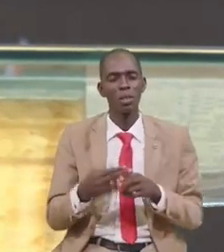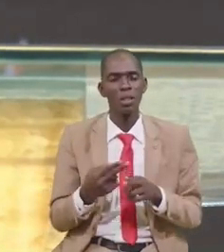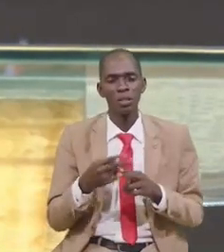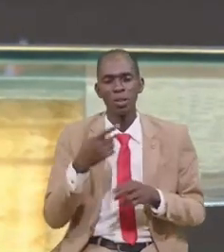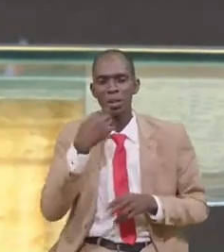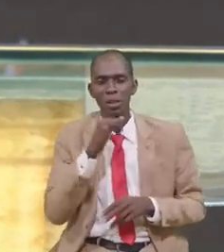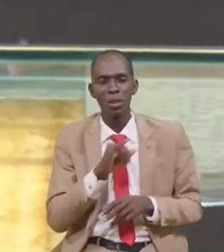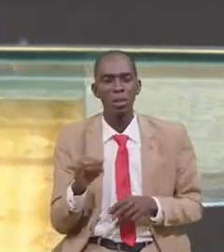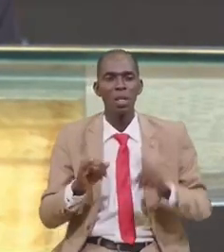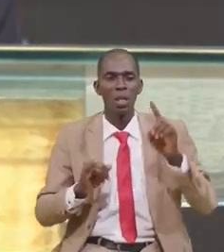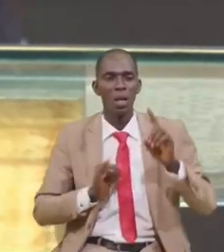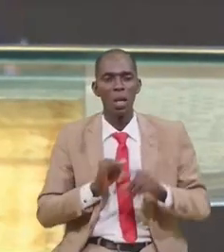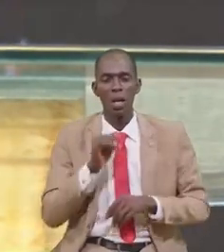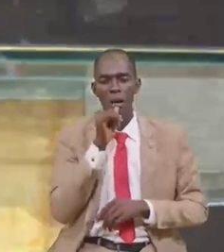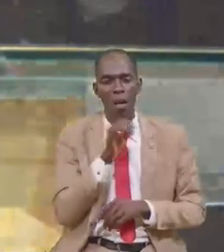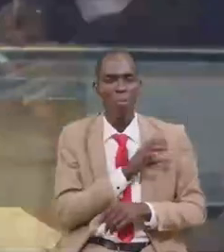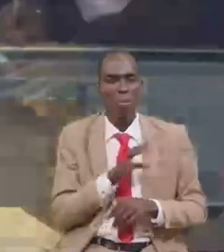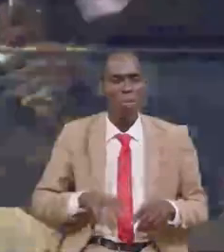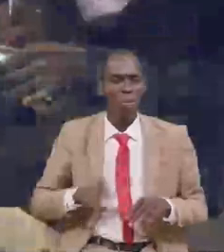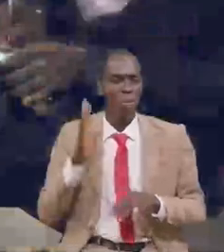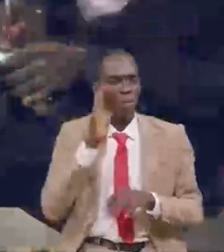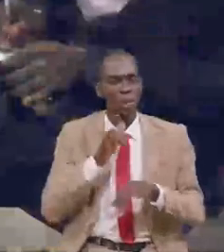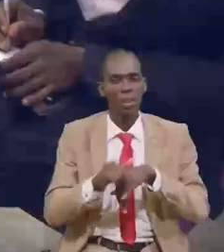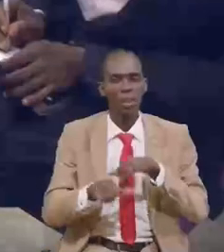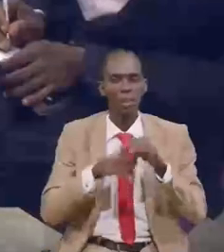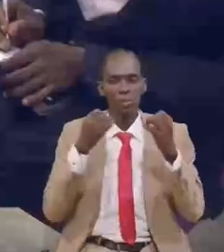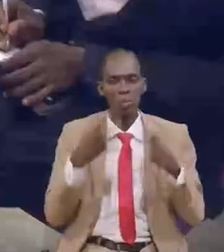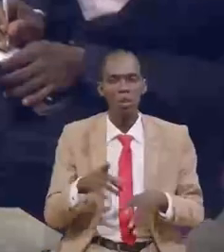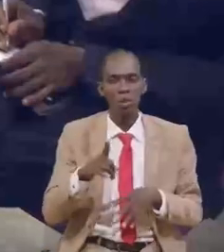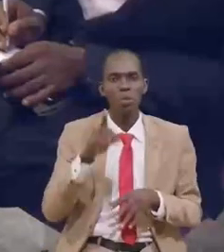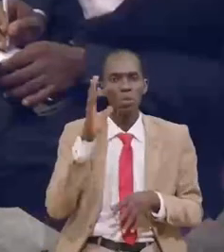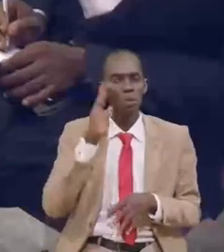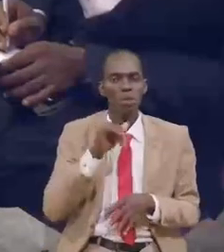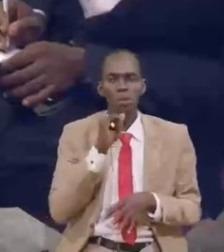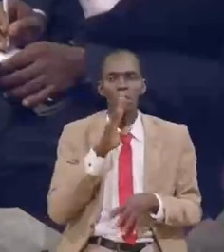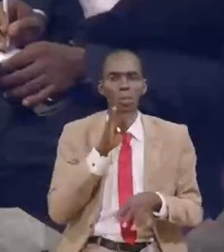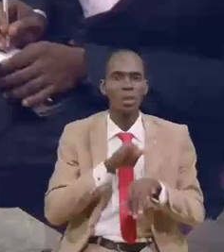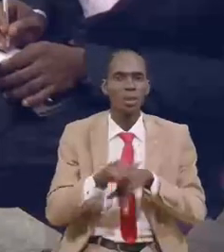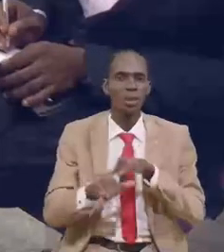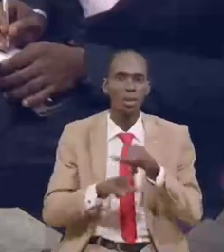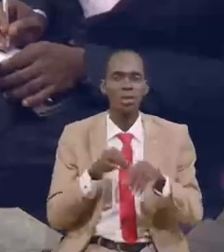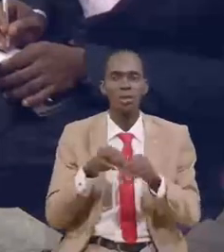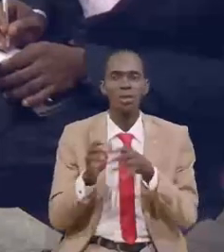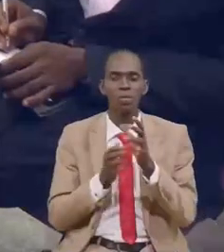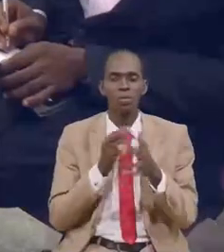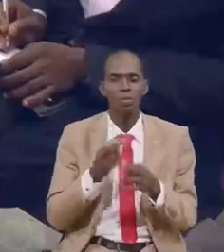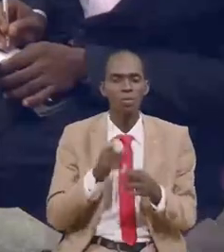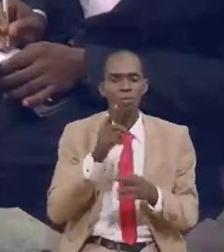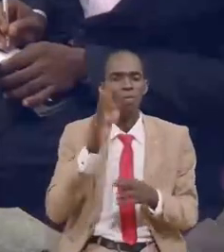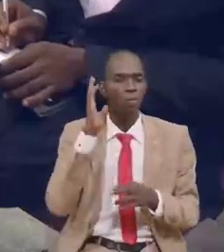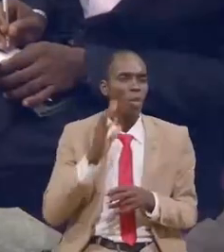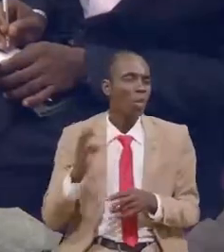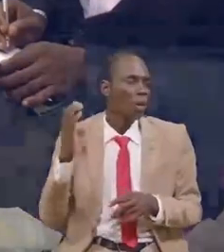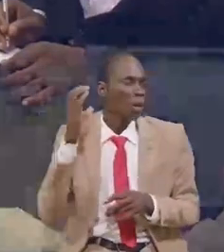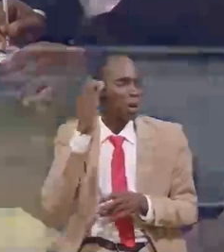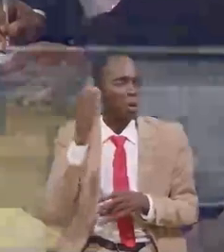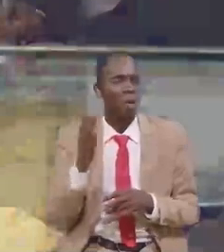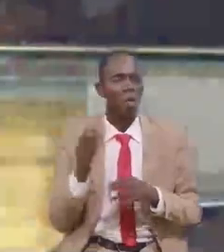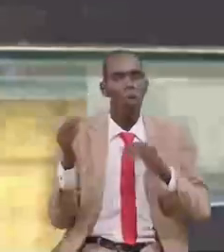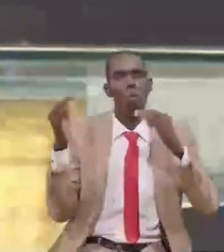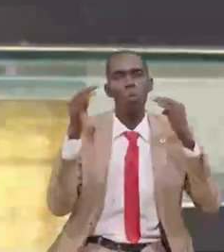Christ. » Ils séduiront beaucoup de gens. Vous ne serez pas séduits. Vous entendrez parler de guerre et de pluie